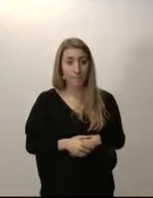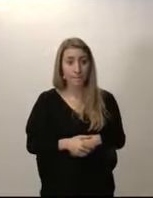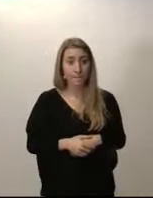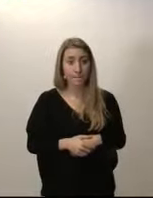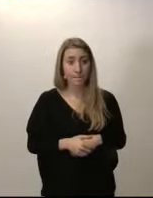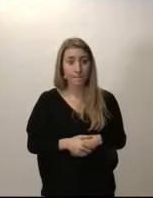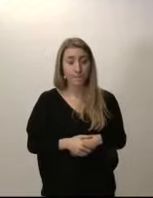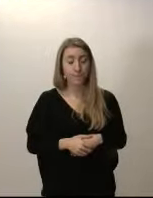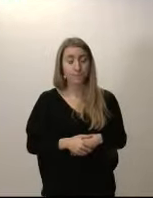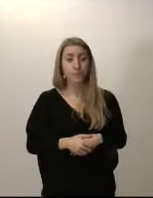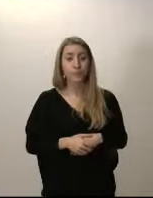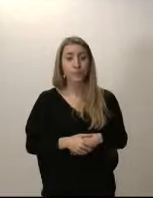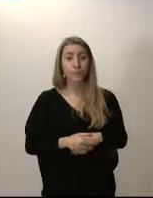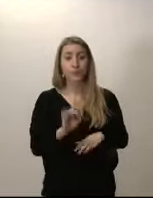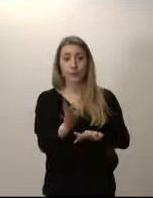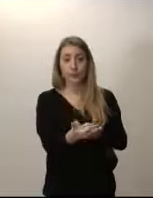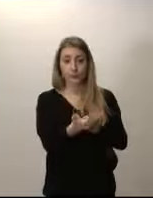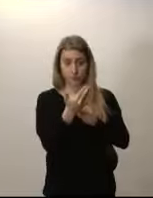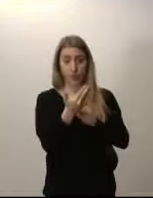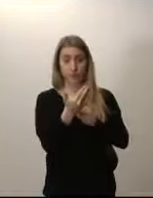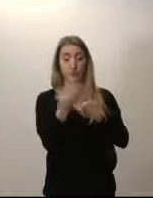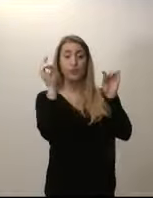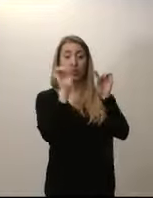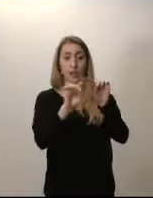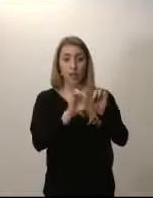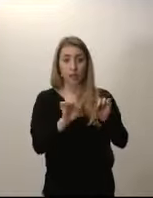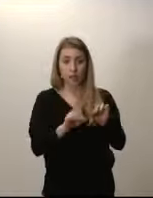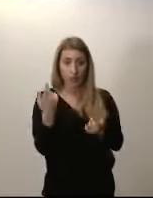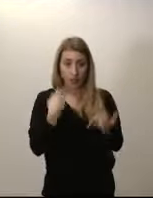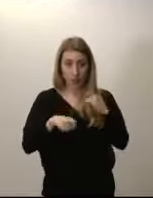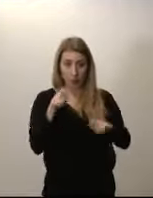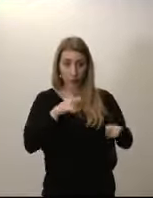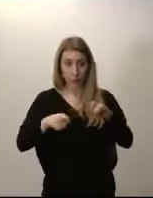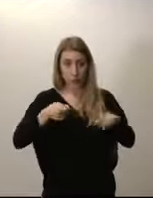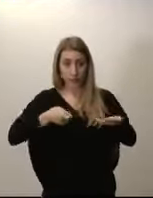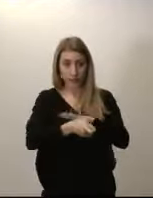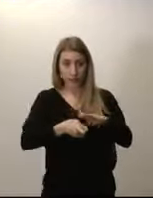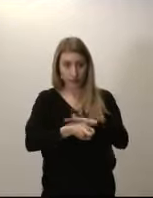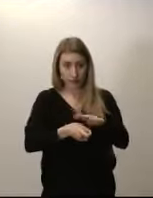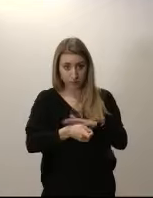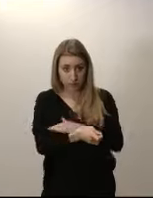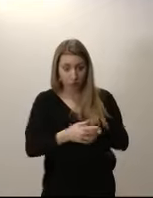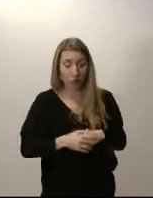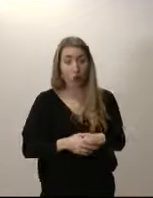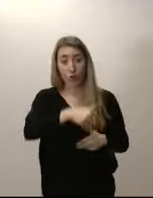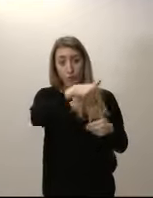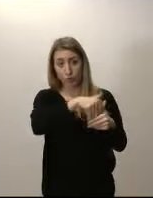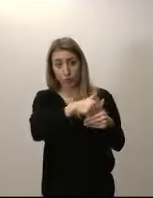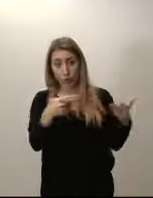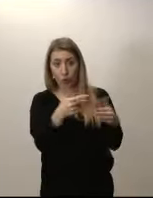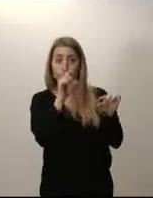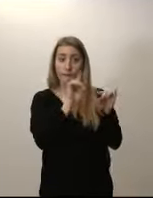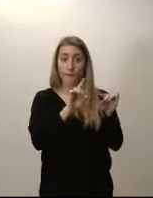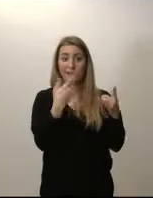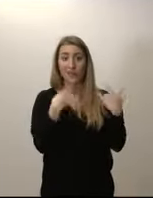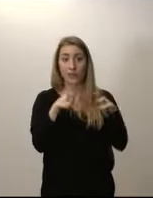Le slide suivant vous donne le détail des dépenses d'investissement, donc avec les dépenses d'équipement brut